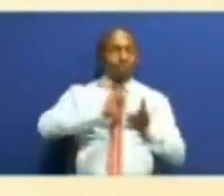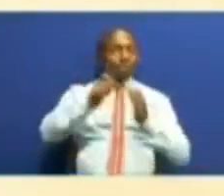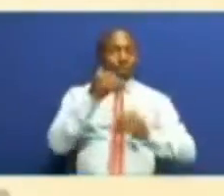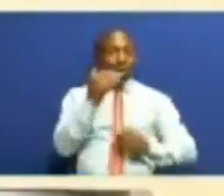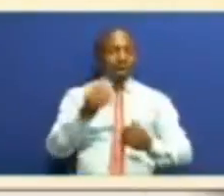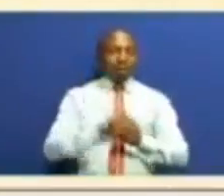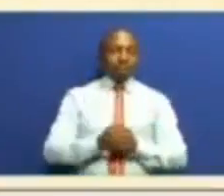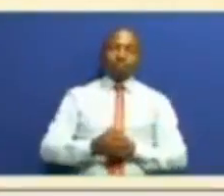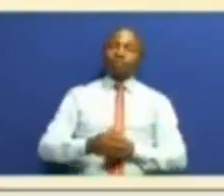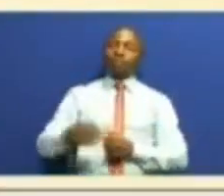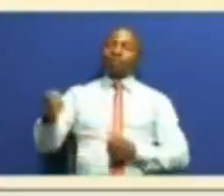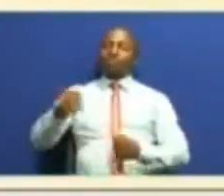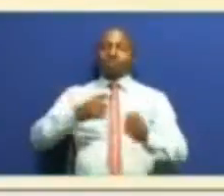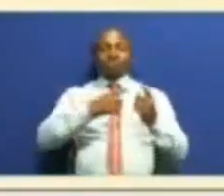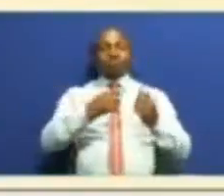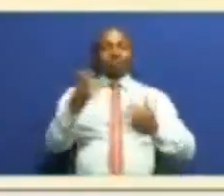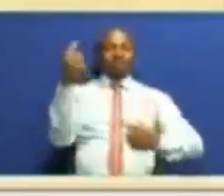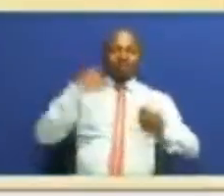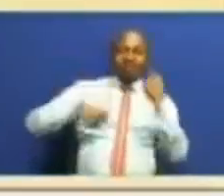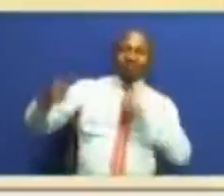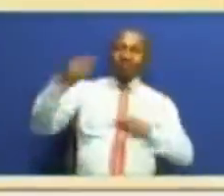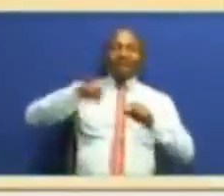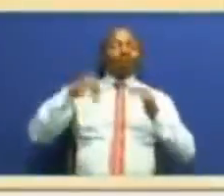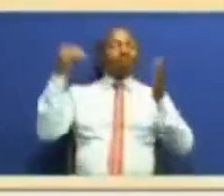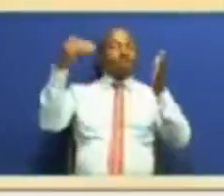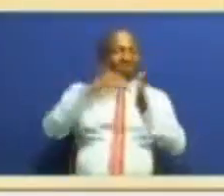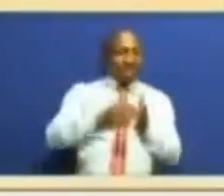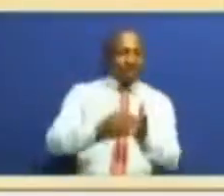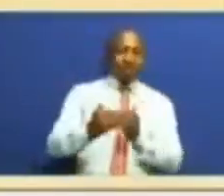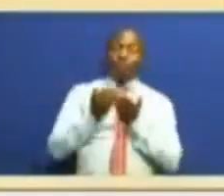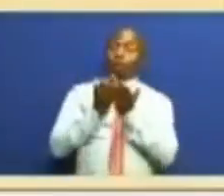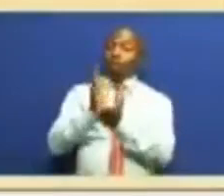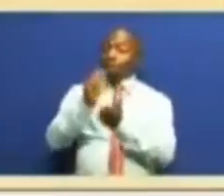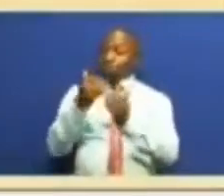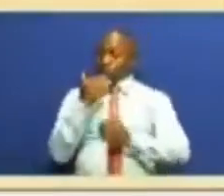Tumepingwa sana lakini tukasitafika. Na waomba wanahabari,